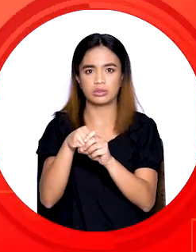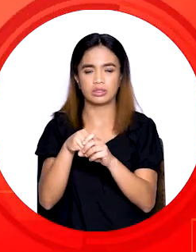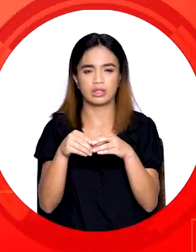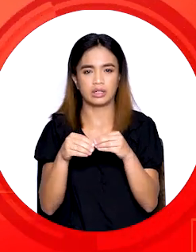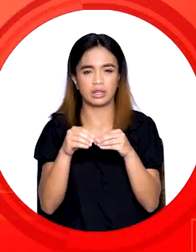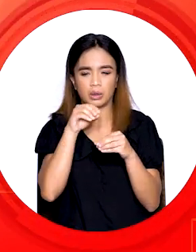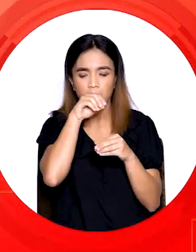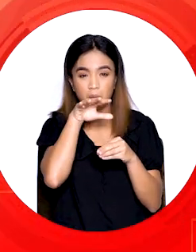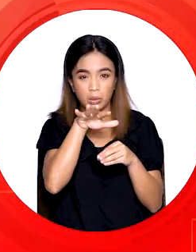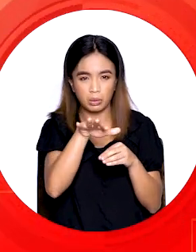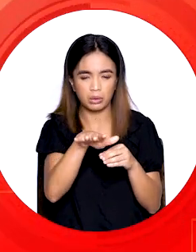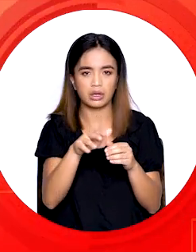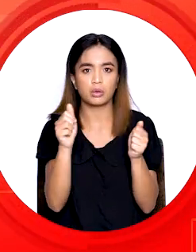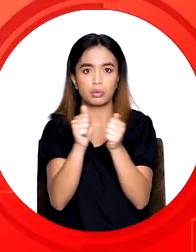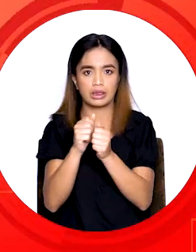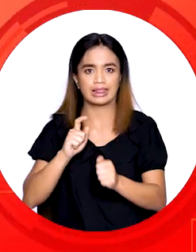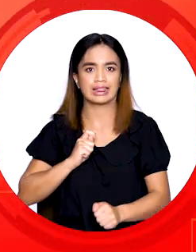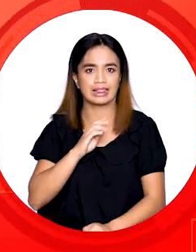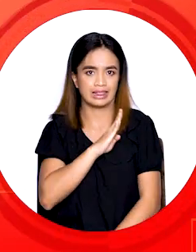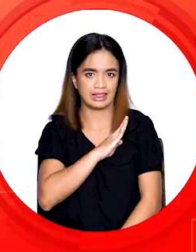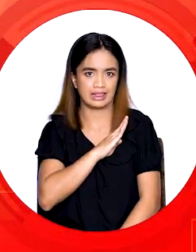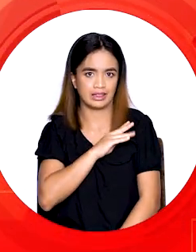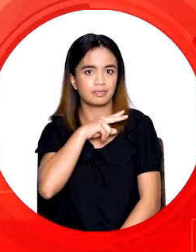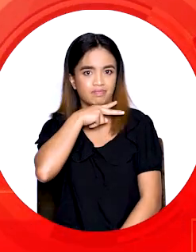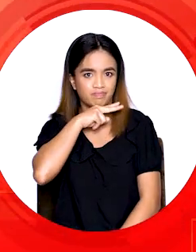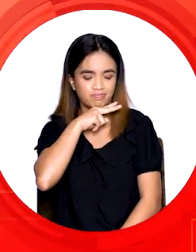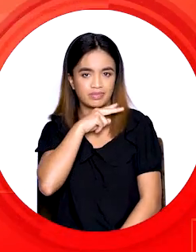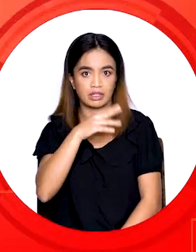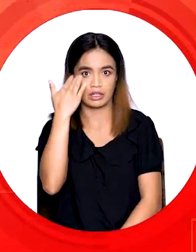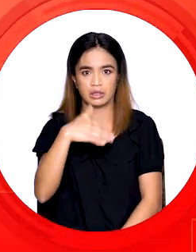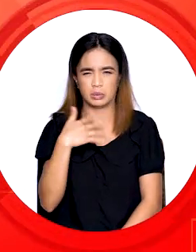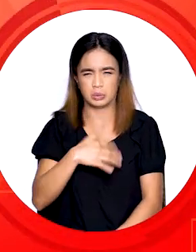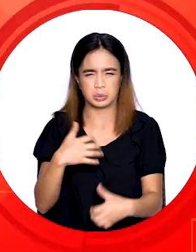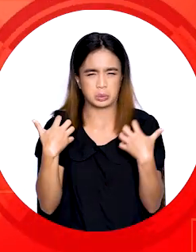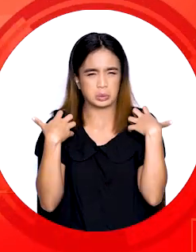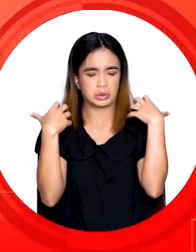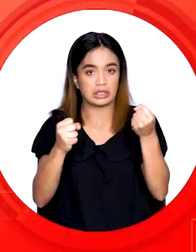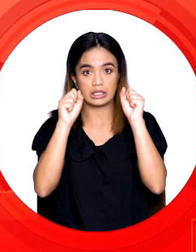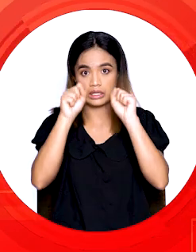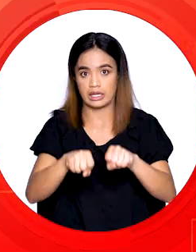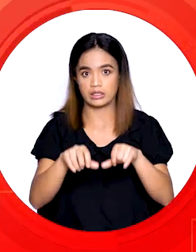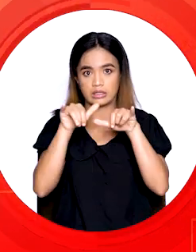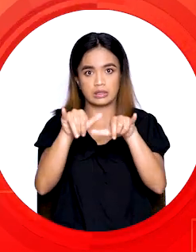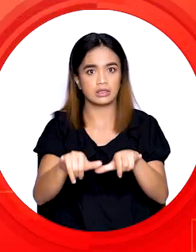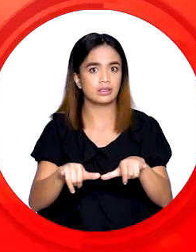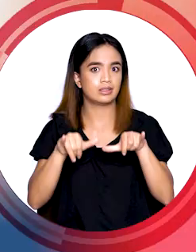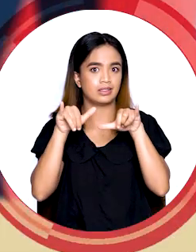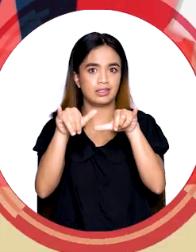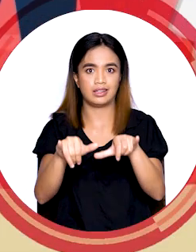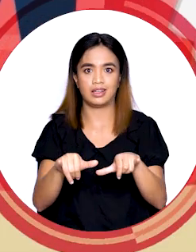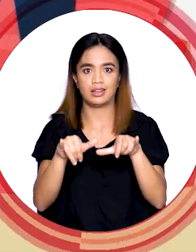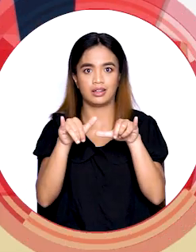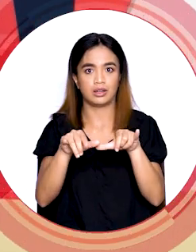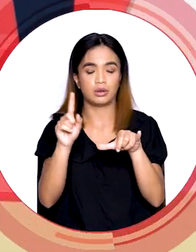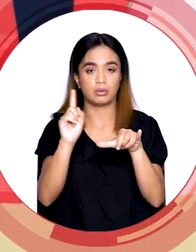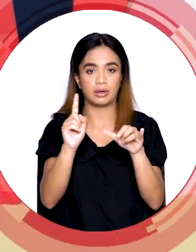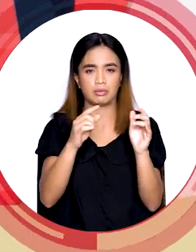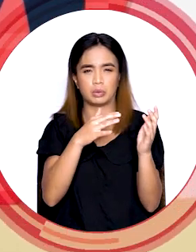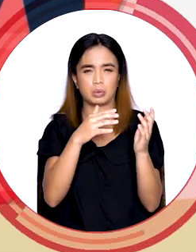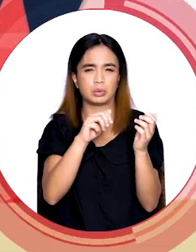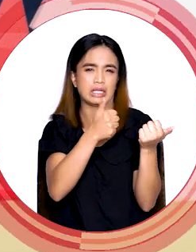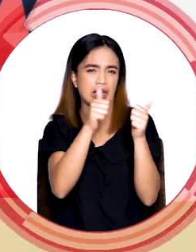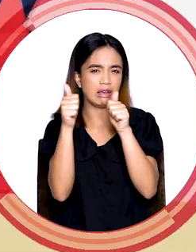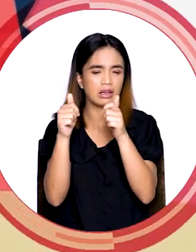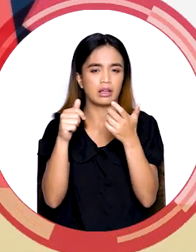mga respiratory droplet ang TB bacteria. Sa sobrang bagsik, kayang tumagal ng palutang-lutang sa hangin